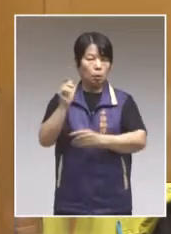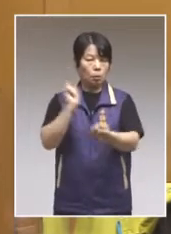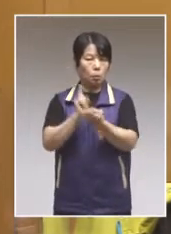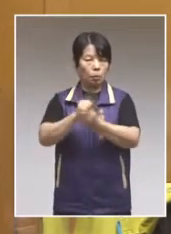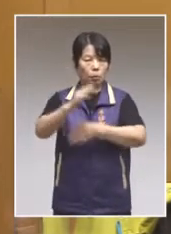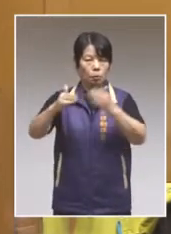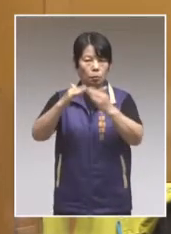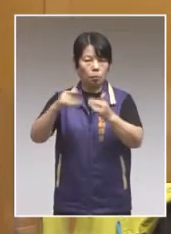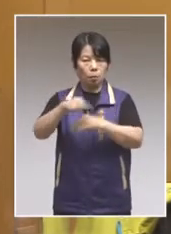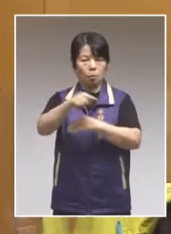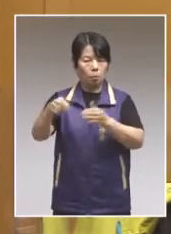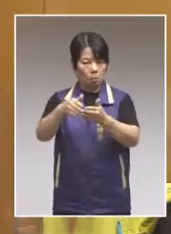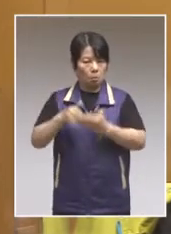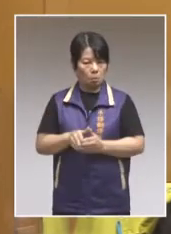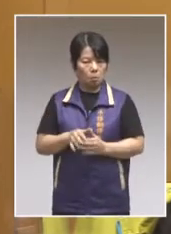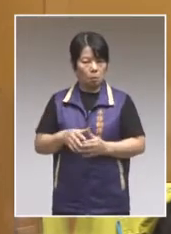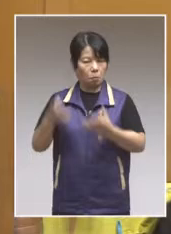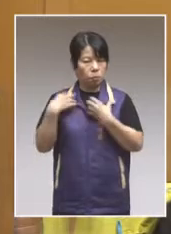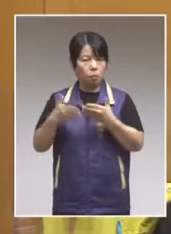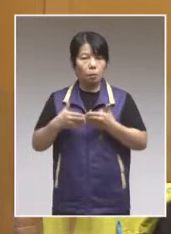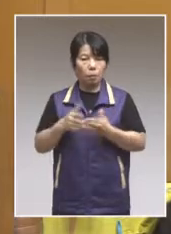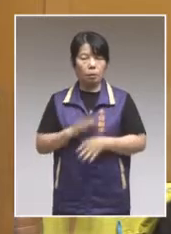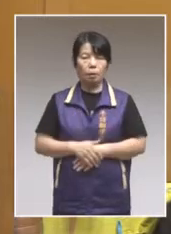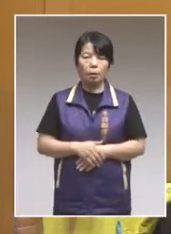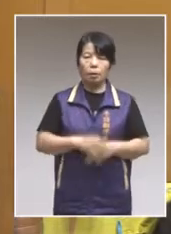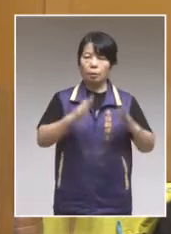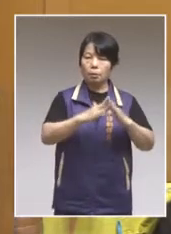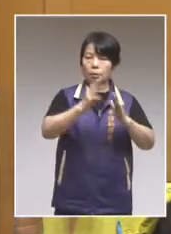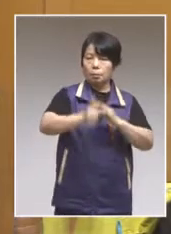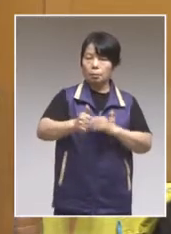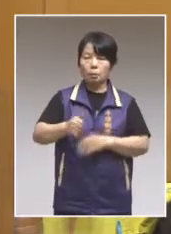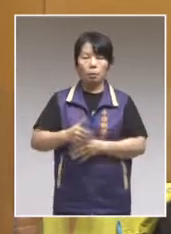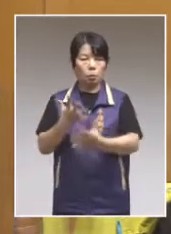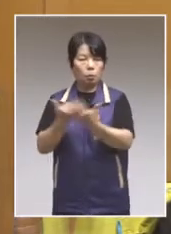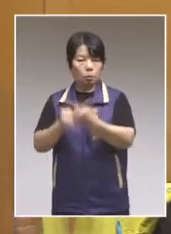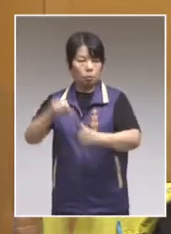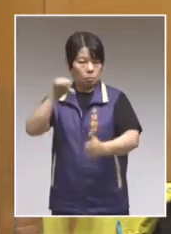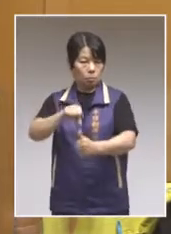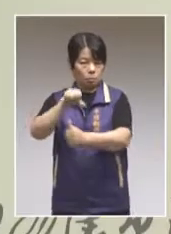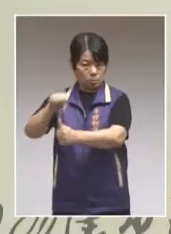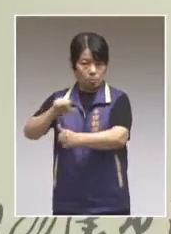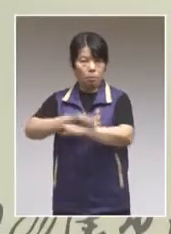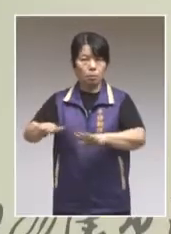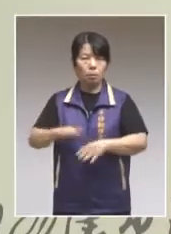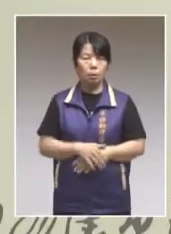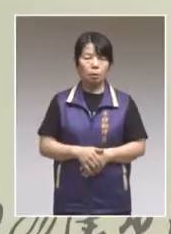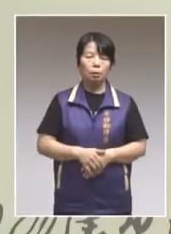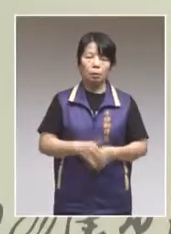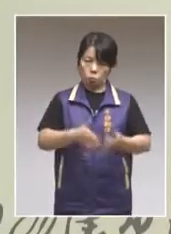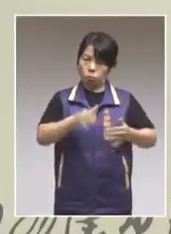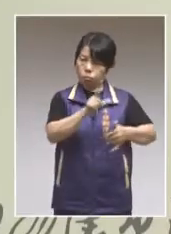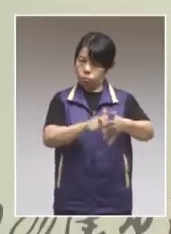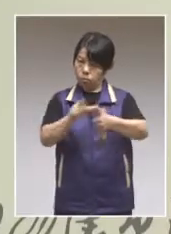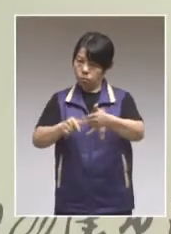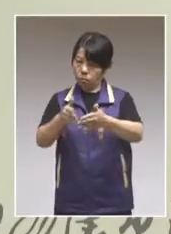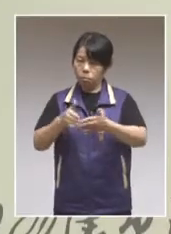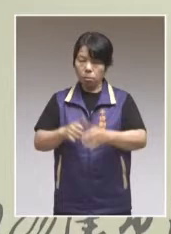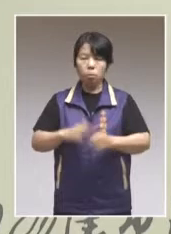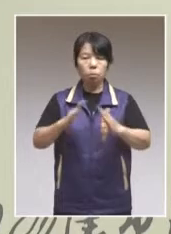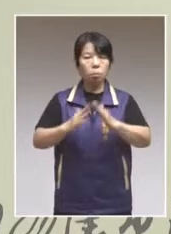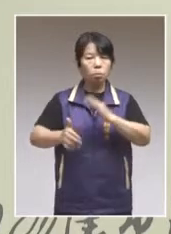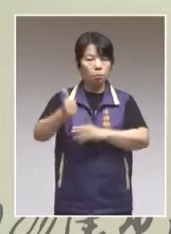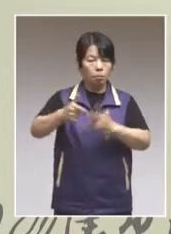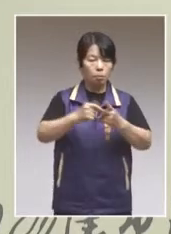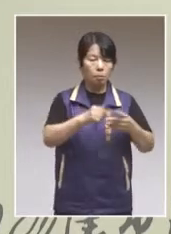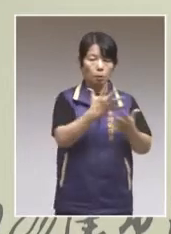的师长的责任，或者是针对家长或学生开罚？ 好，因为还是要有一些个案了，假如说我们家长学